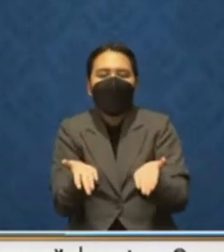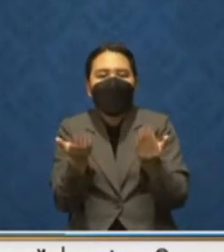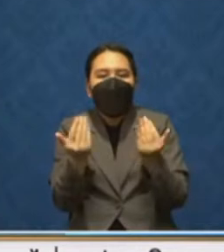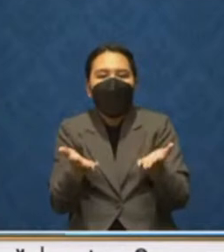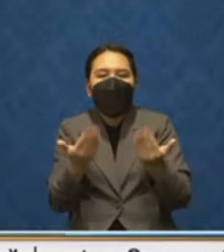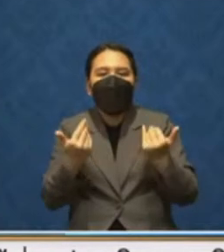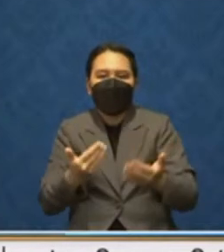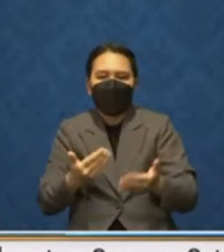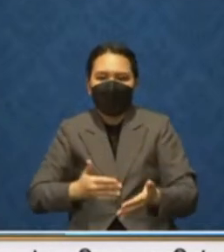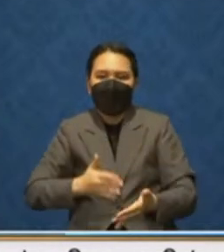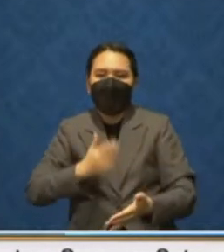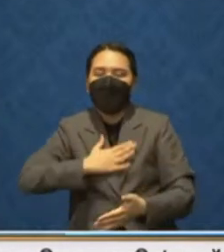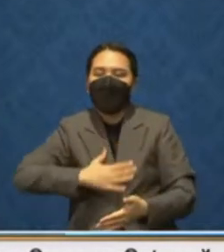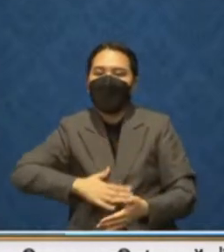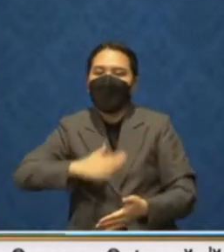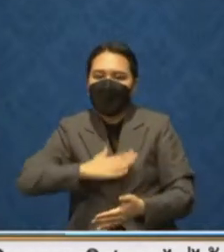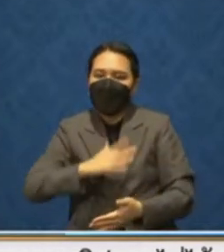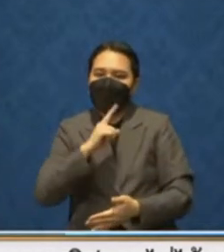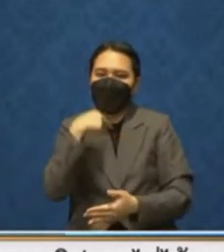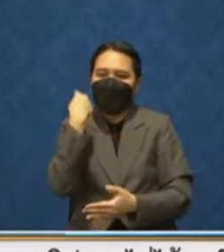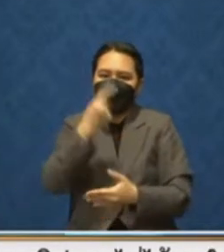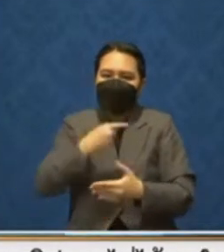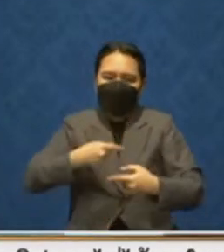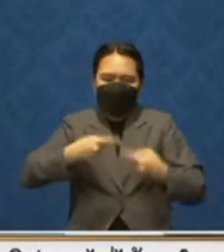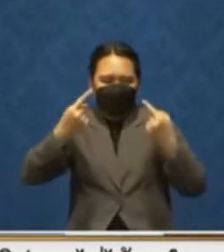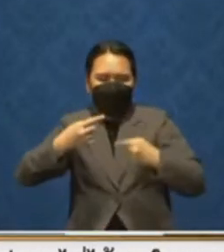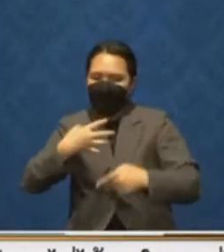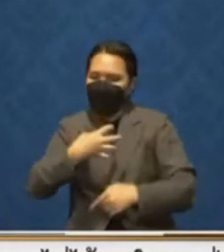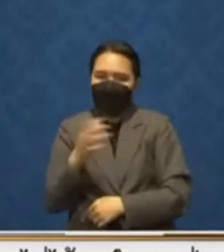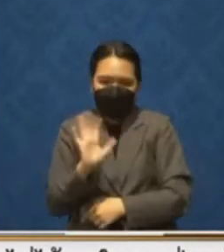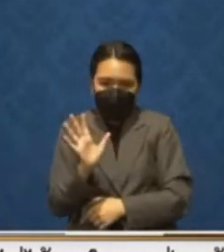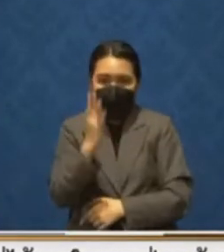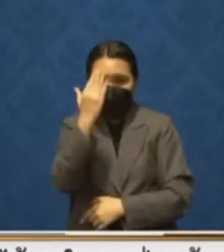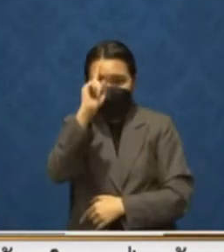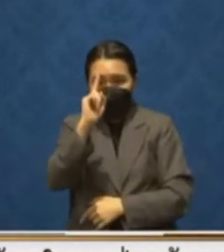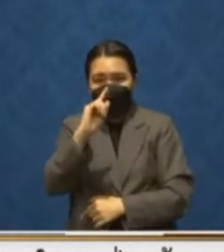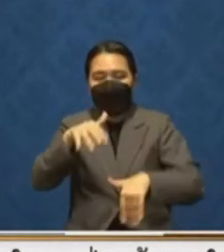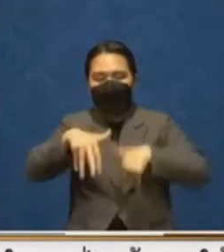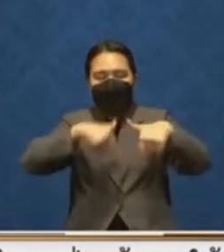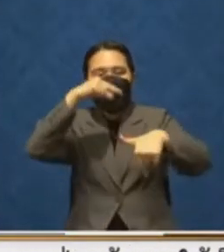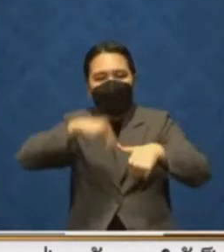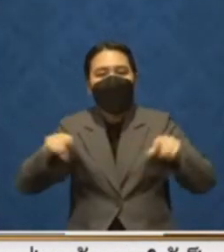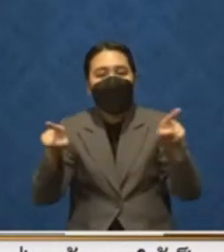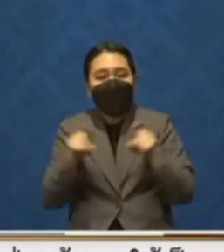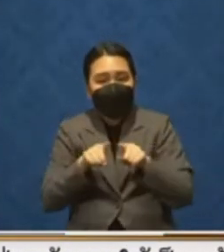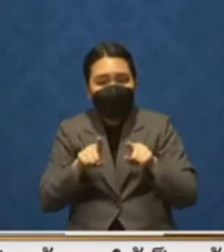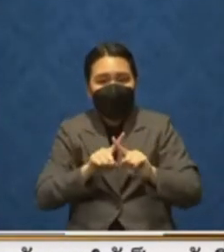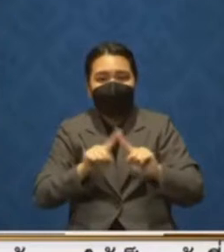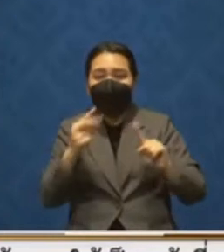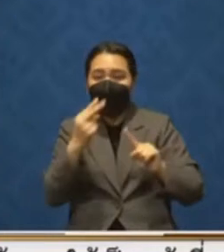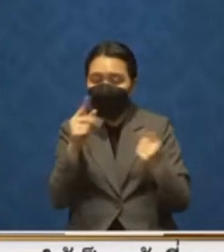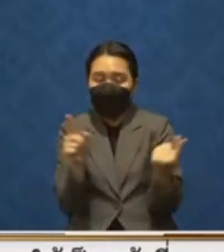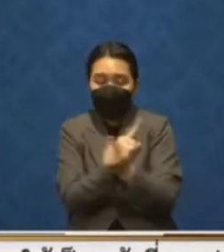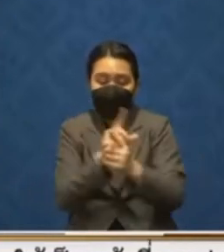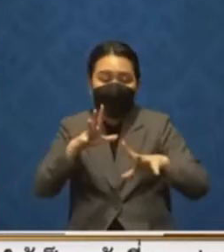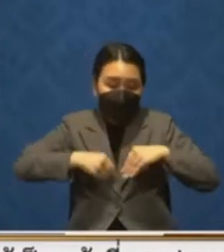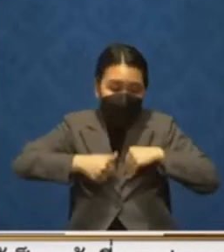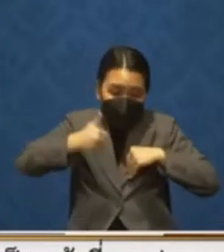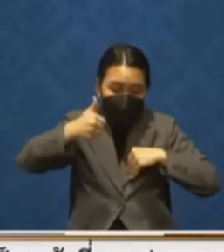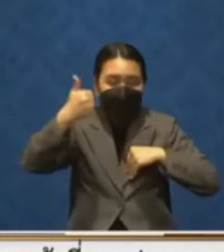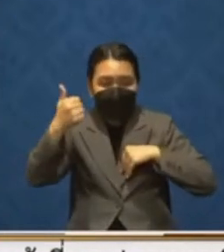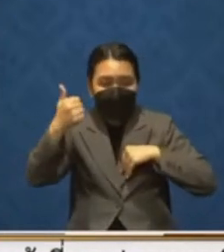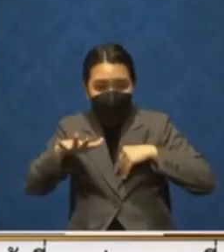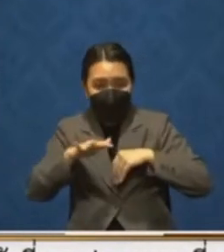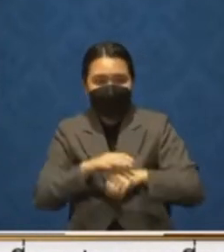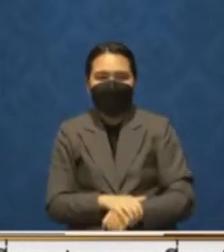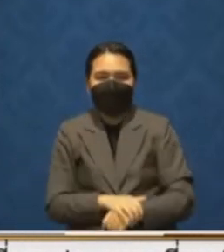มีใครอยากจะใช้ความแรงอยู่แล้วคนไทยด้วยกันเพราะต้องไปดูสังคมด้วยก็ยอมรับหรือเปล่าแล้วทำมันใช้แนวทางสันติเป็นสากลใน